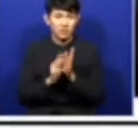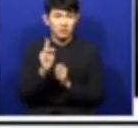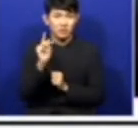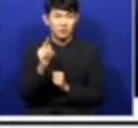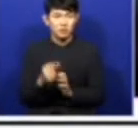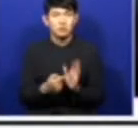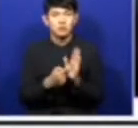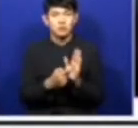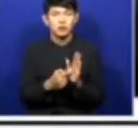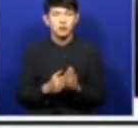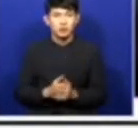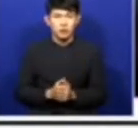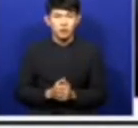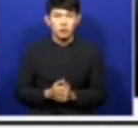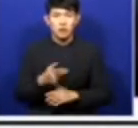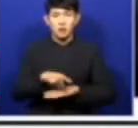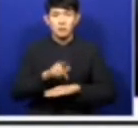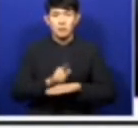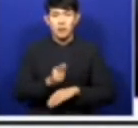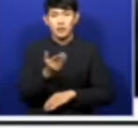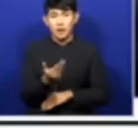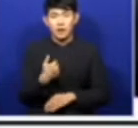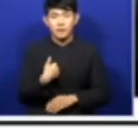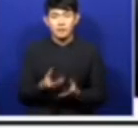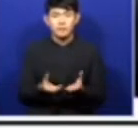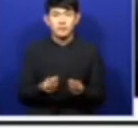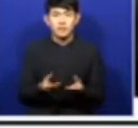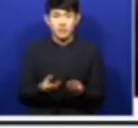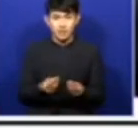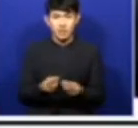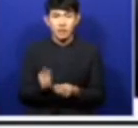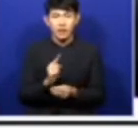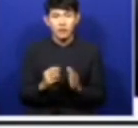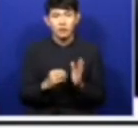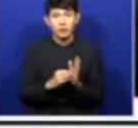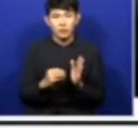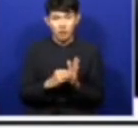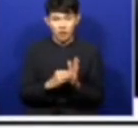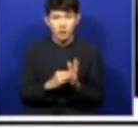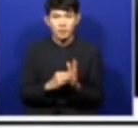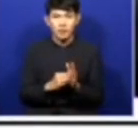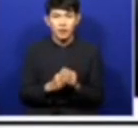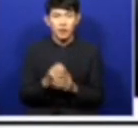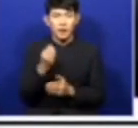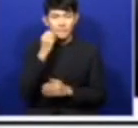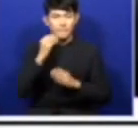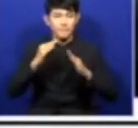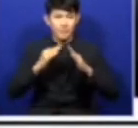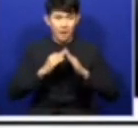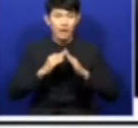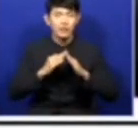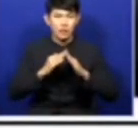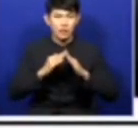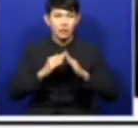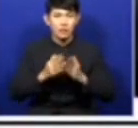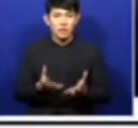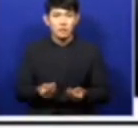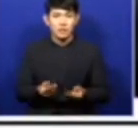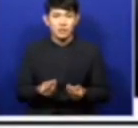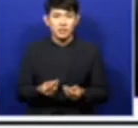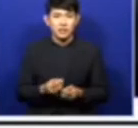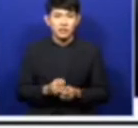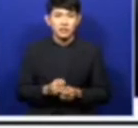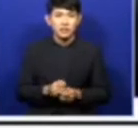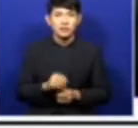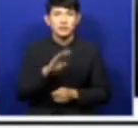านครับถ้าท่านประธานมีพื้นที่ในกรุงเทพมหานครปลูกบ้านอยู่สักประมาณ400ตาร